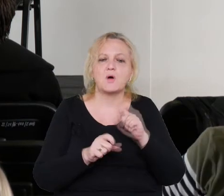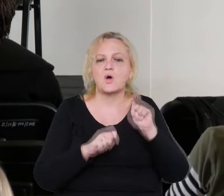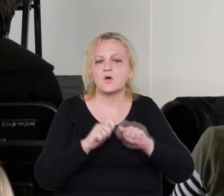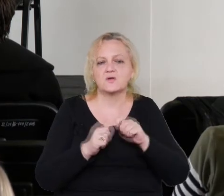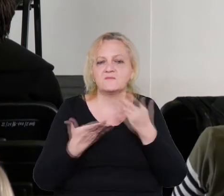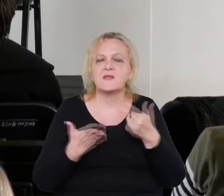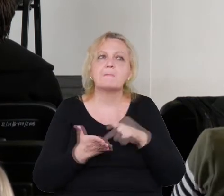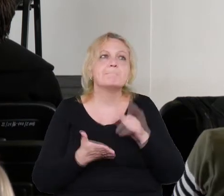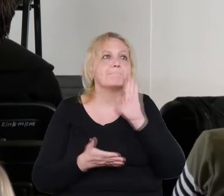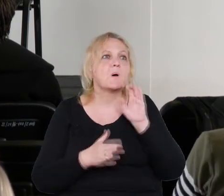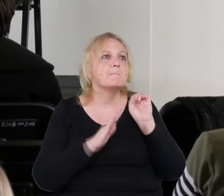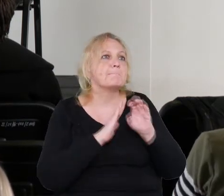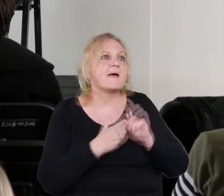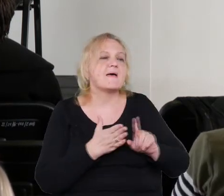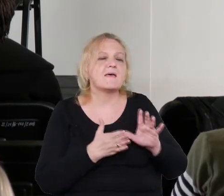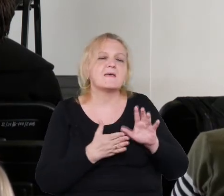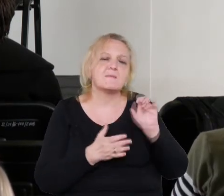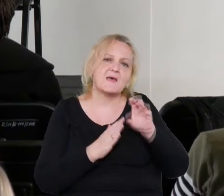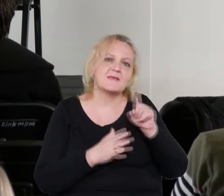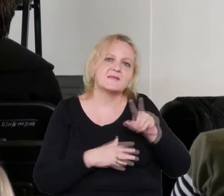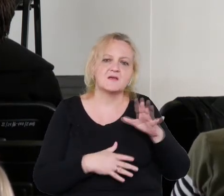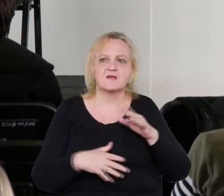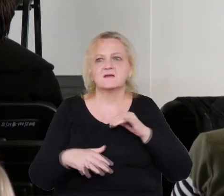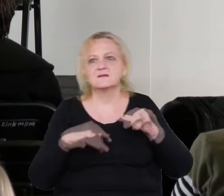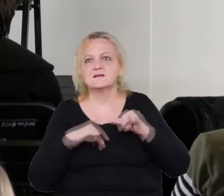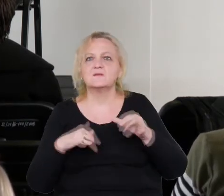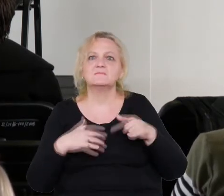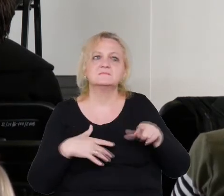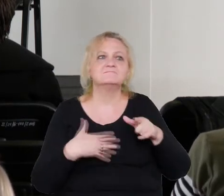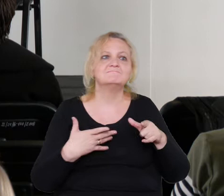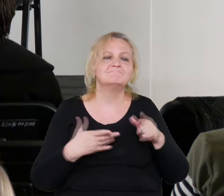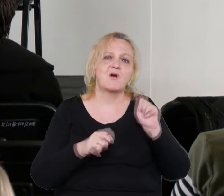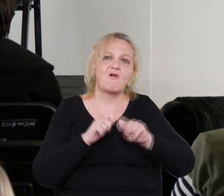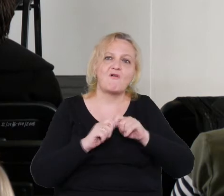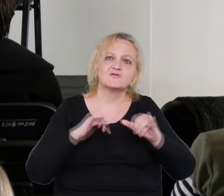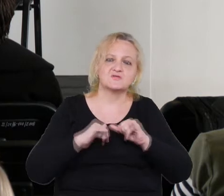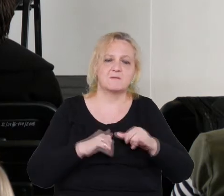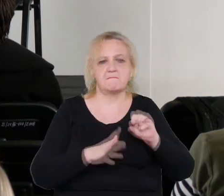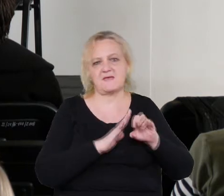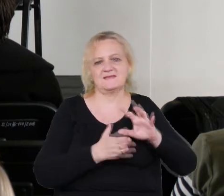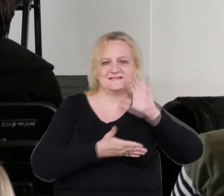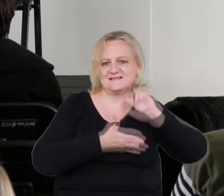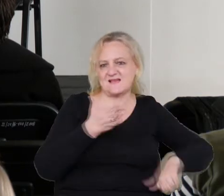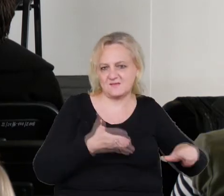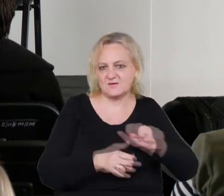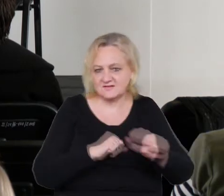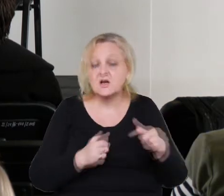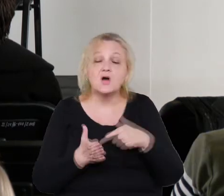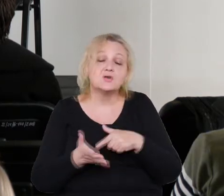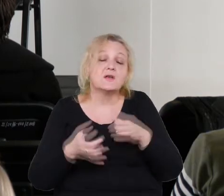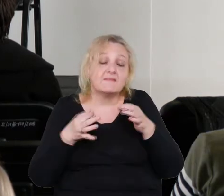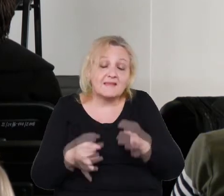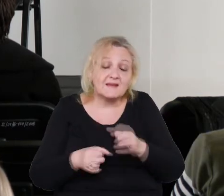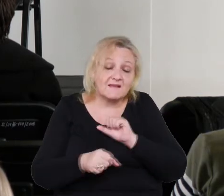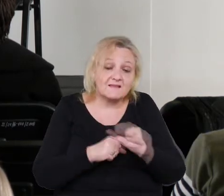są te taki aspekt kontrolny władzy ciasto bardzo medium zabrane w ostatnich latach No i widzimy że jest tendencja w ogóle do